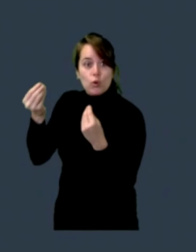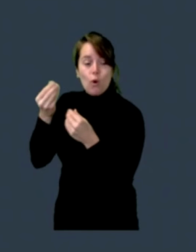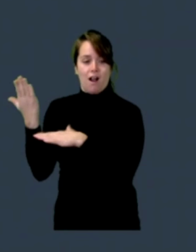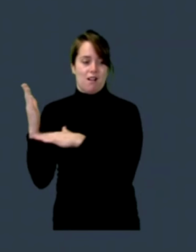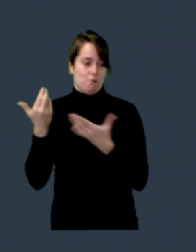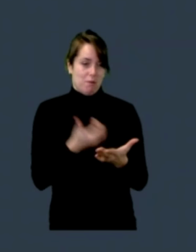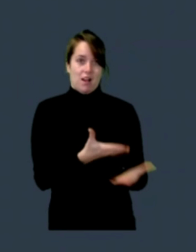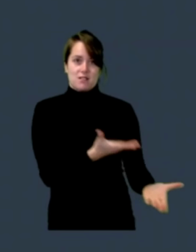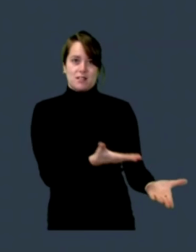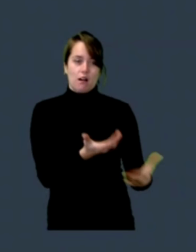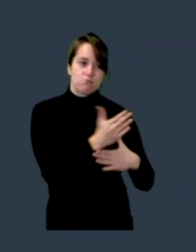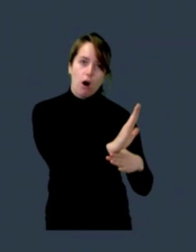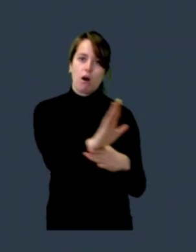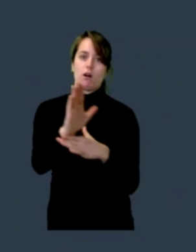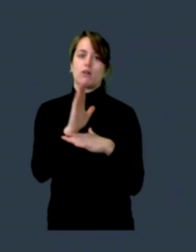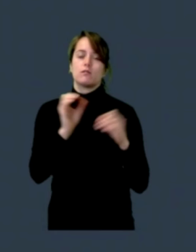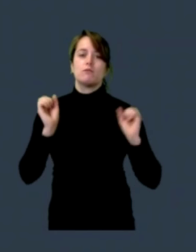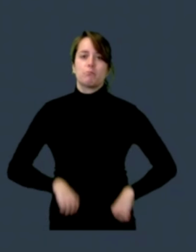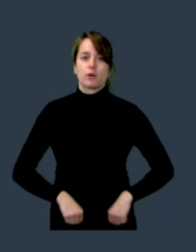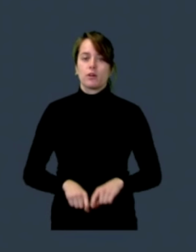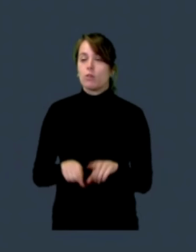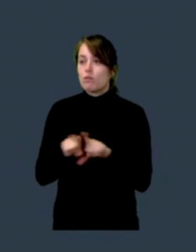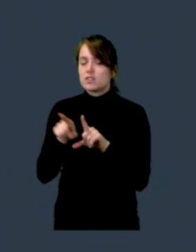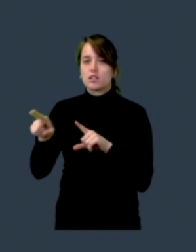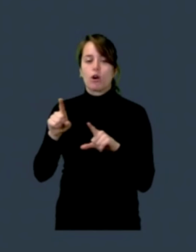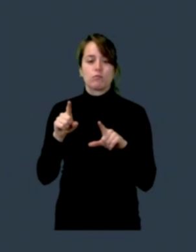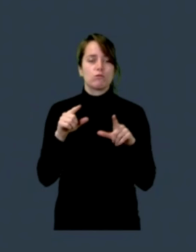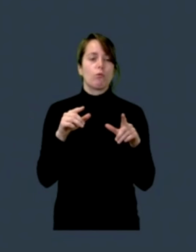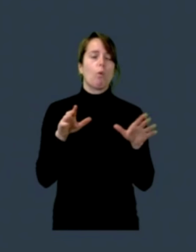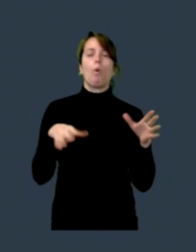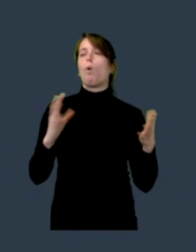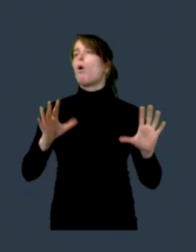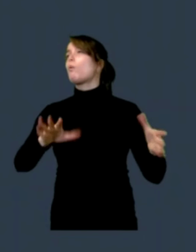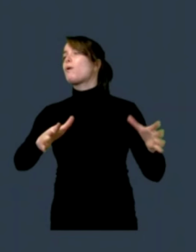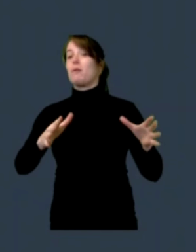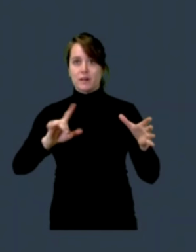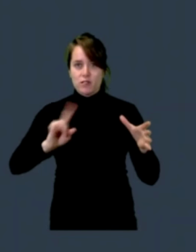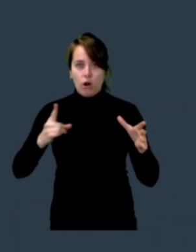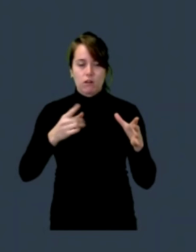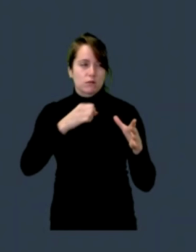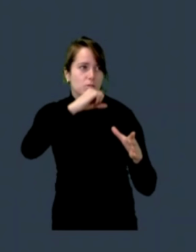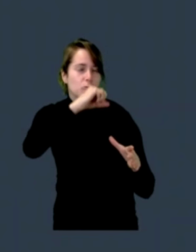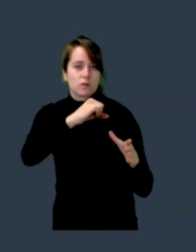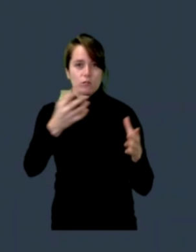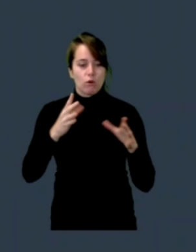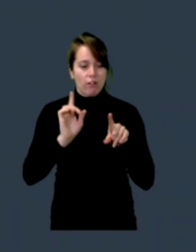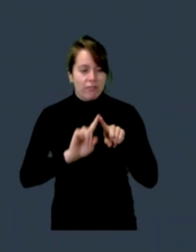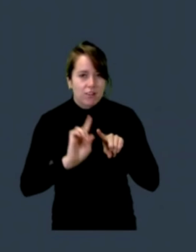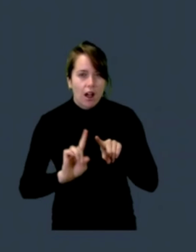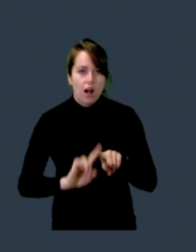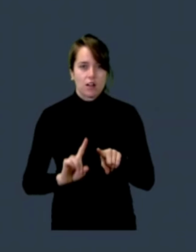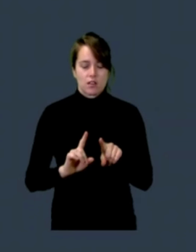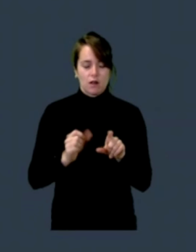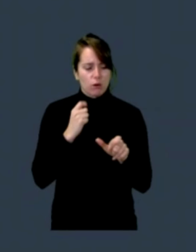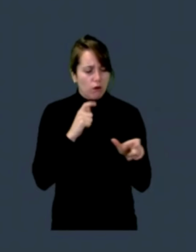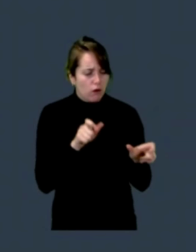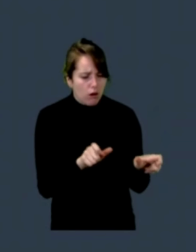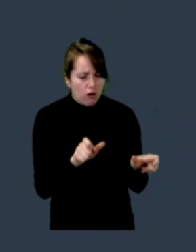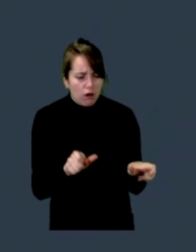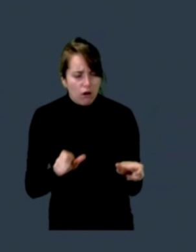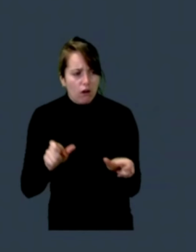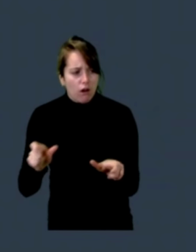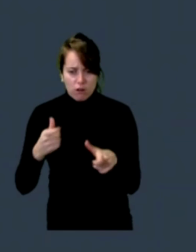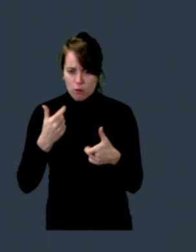sait à quel point il aimait aller jusque dans les détails et il aimait s'assurer que les choses avançaient d'un pas et d'une